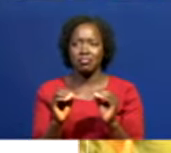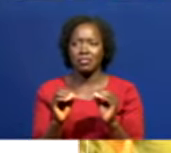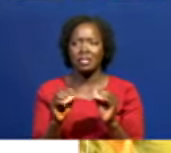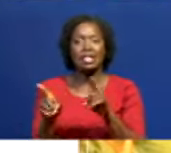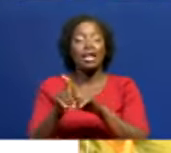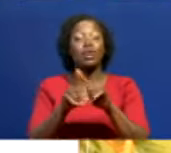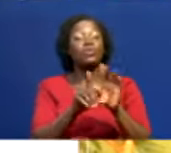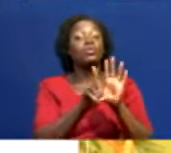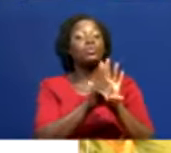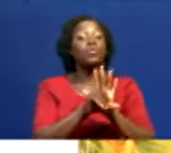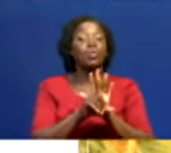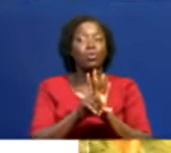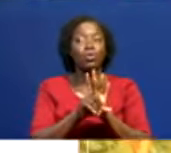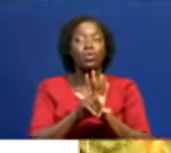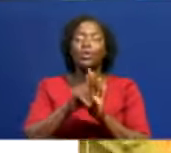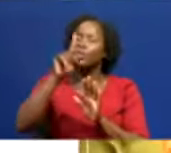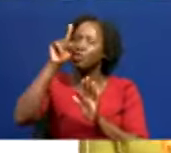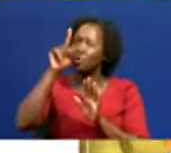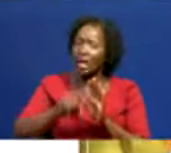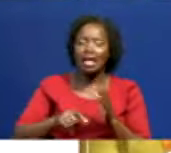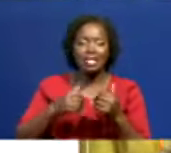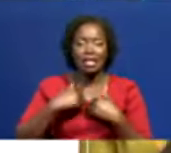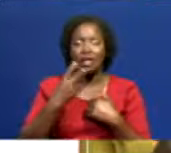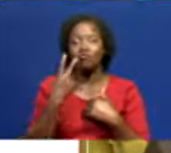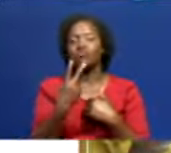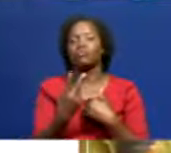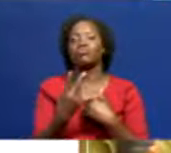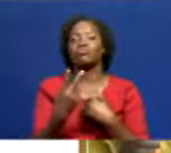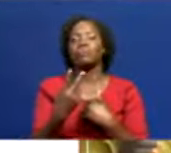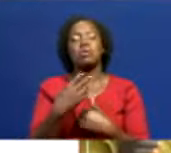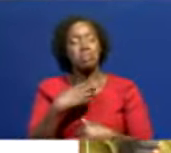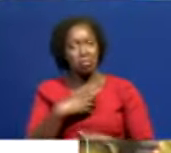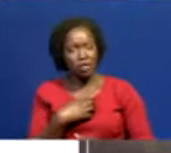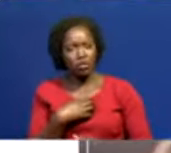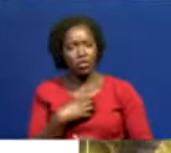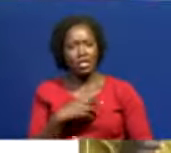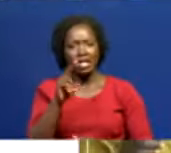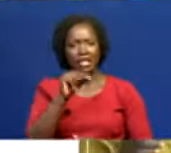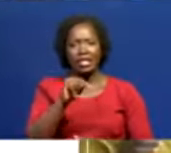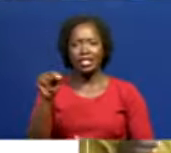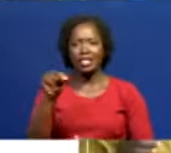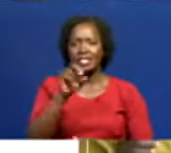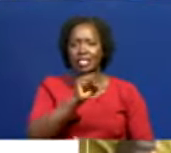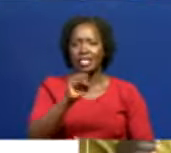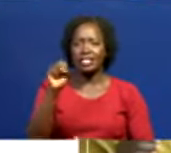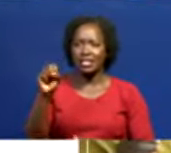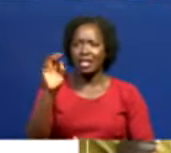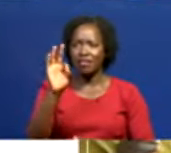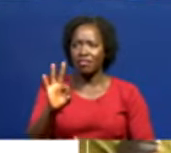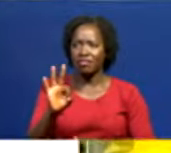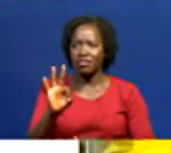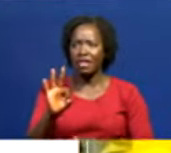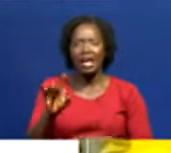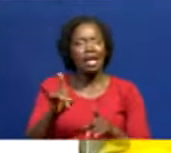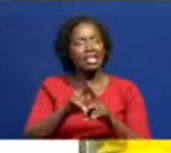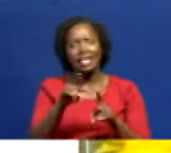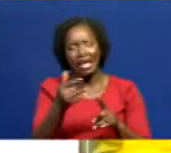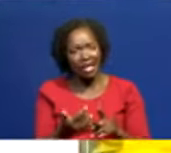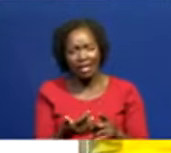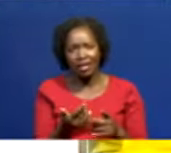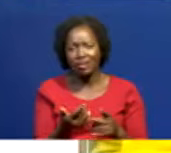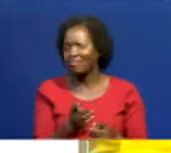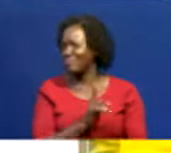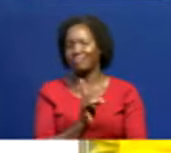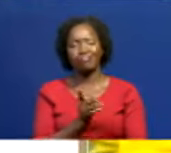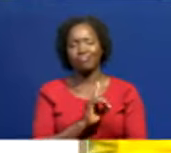According to law, you cannot have two pension. NSSF, alafu tena ukuwe kwa hiyo superannuation. Wakati huo huo,